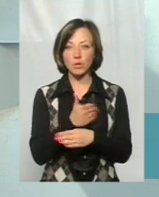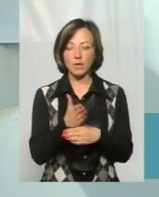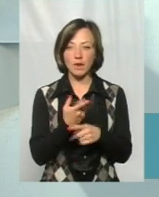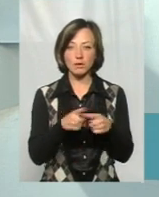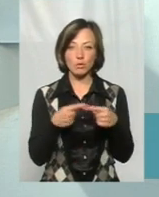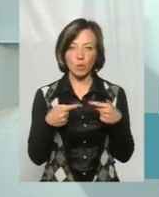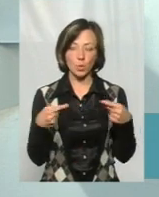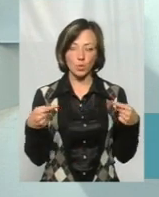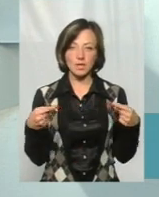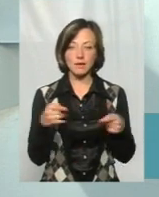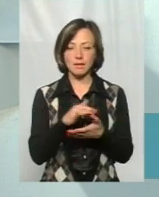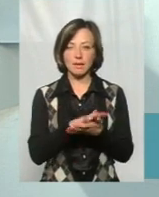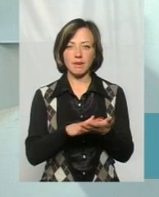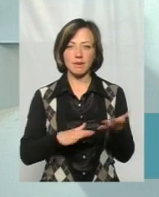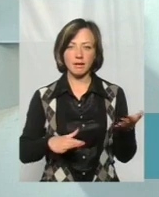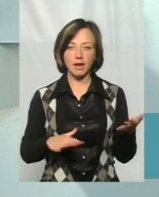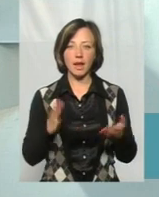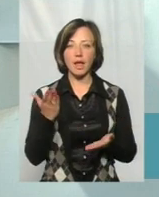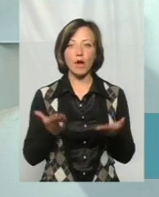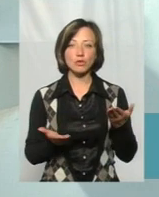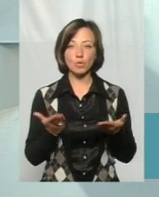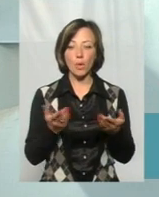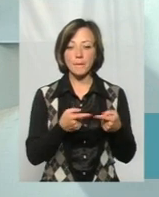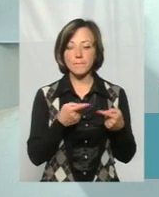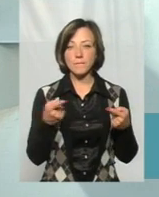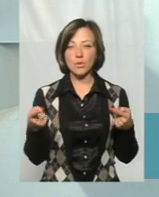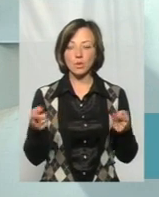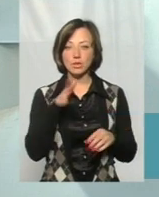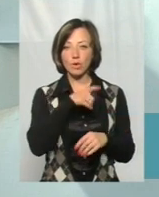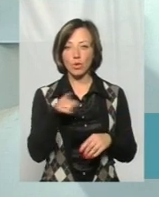цю продукцію. Ну і так далі, і так далі. Якщо на протязі цього